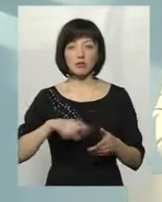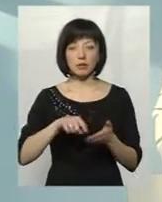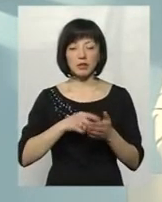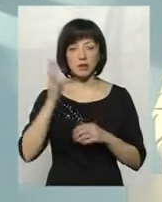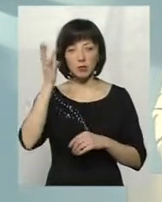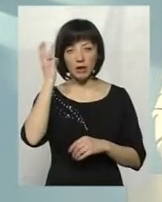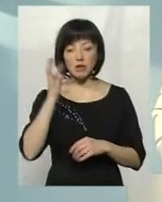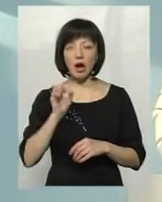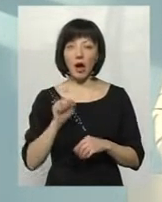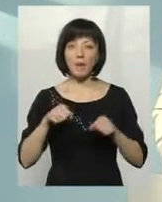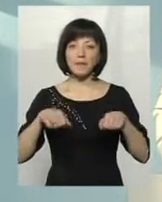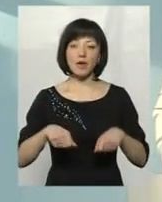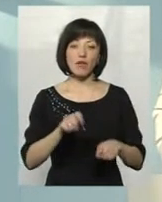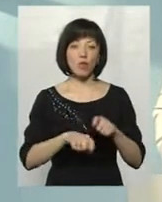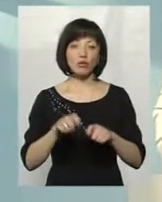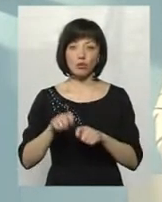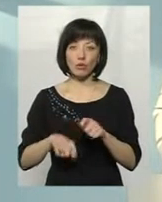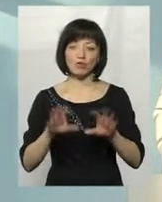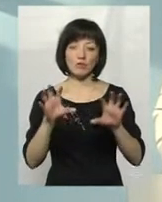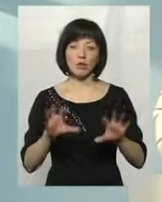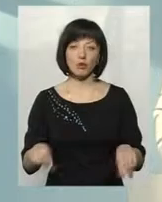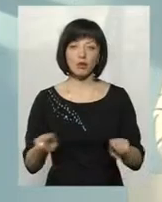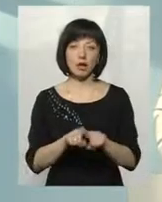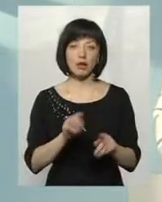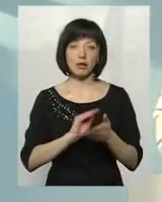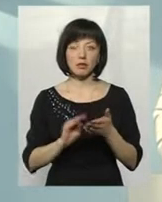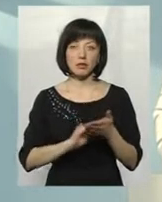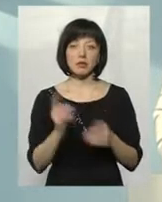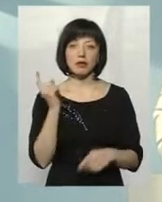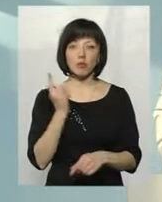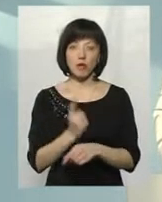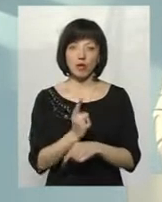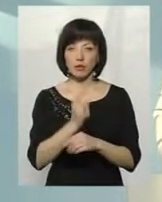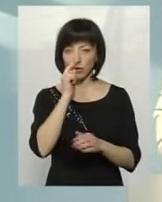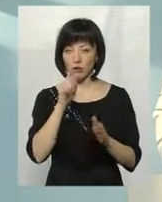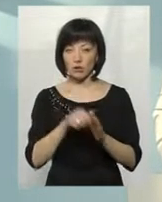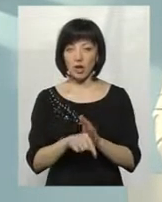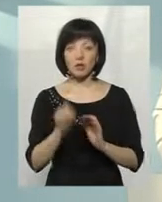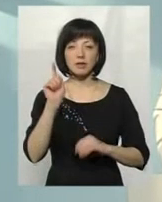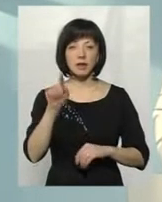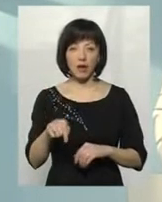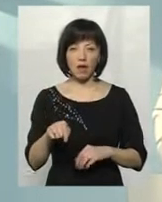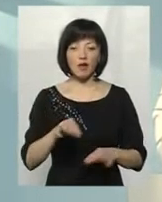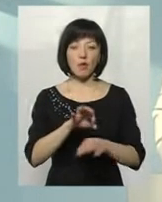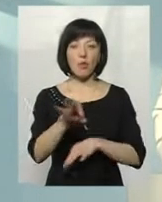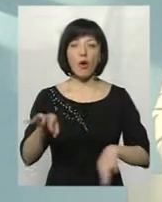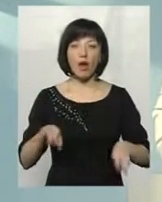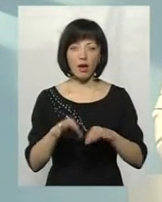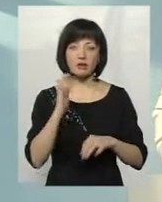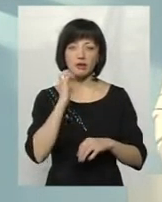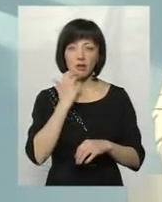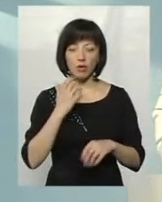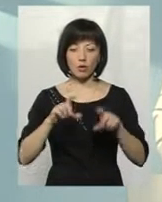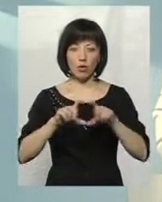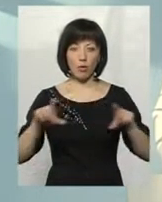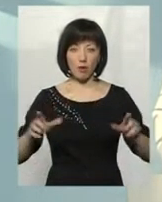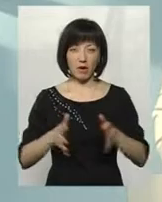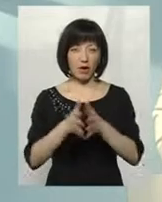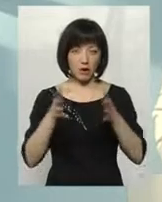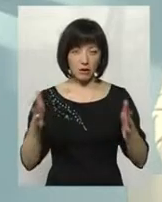Хмельницькому. А право контролю в законі так і написано. Забороняється втручатися. Навіть проєкти серйозних об'єктів,